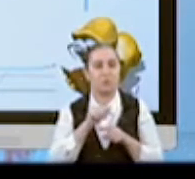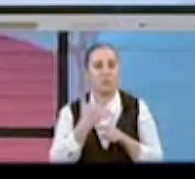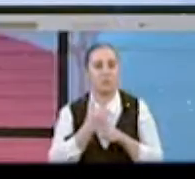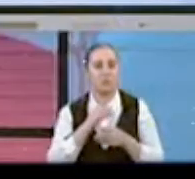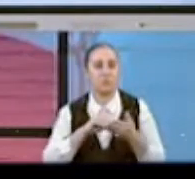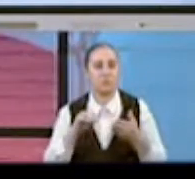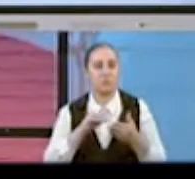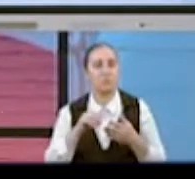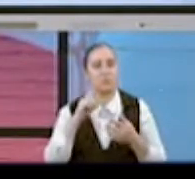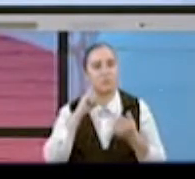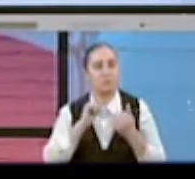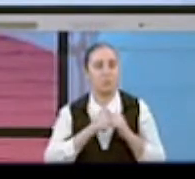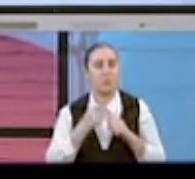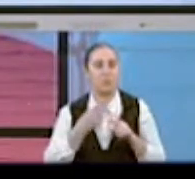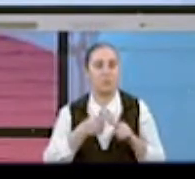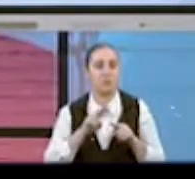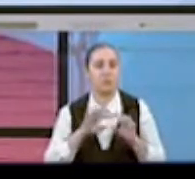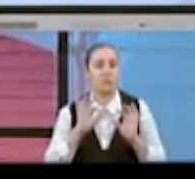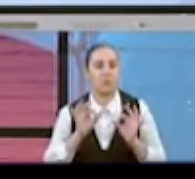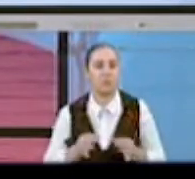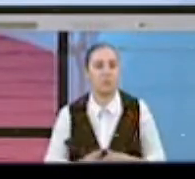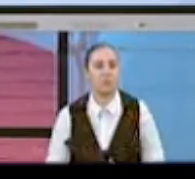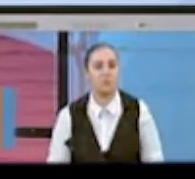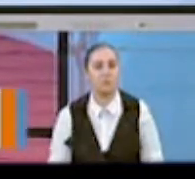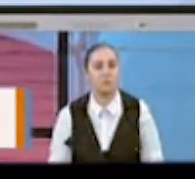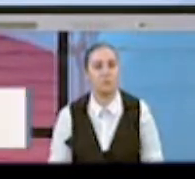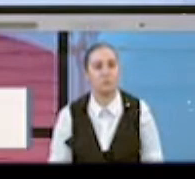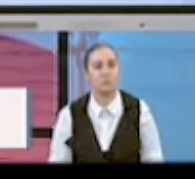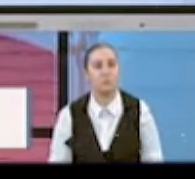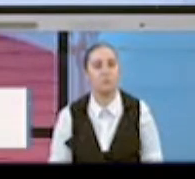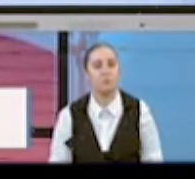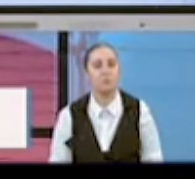буквы. Запомните это правило.